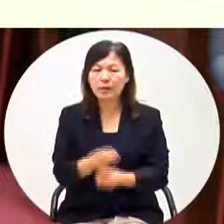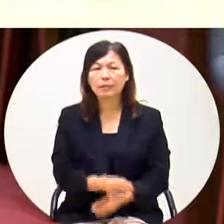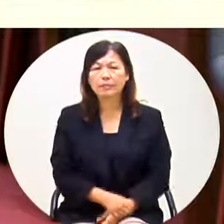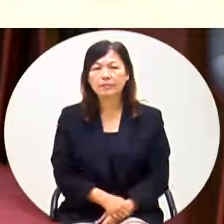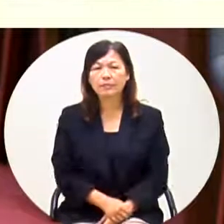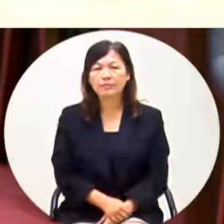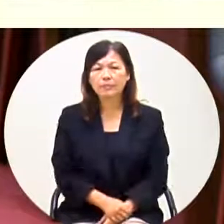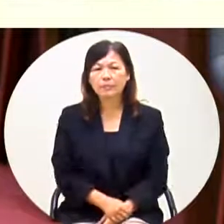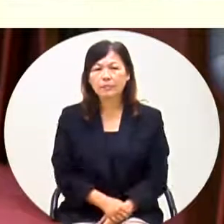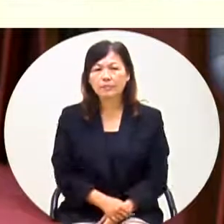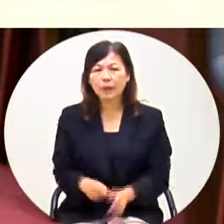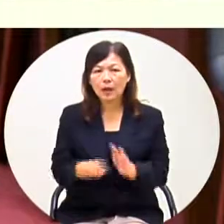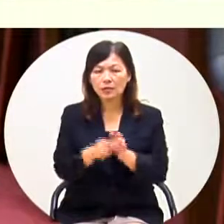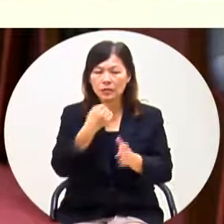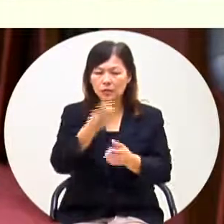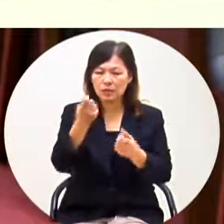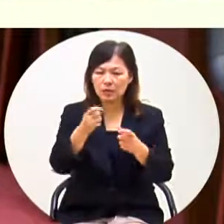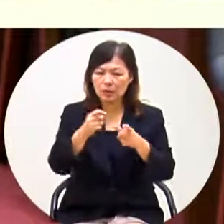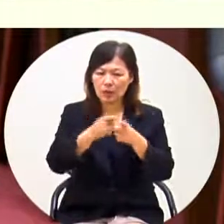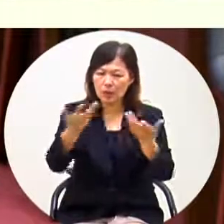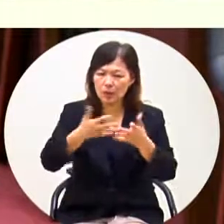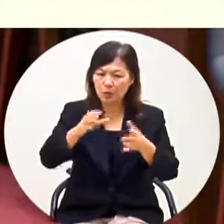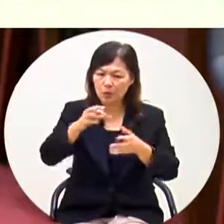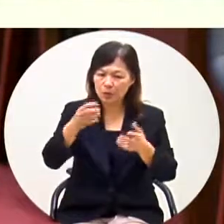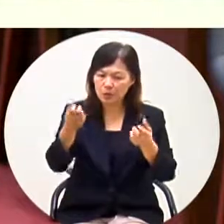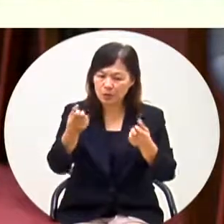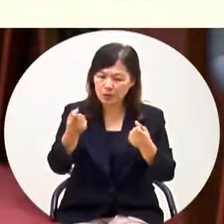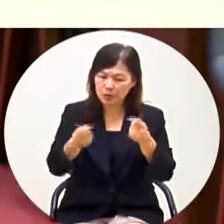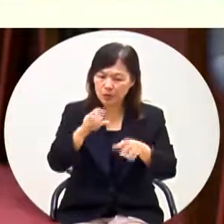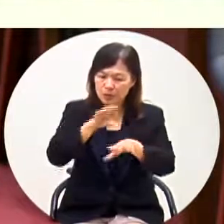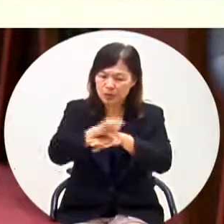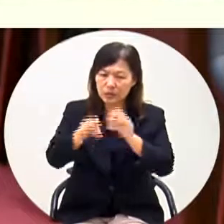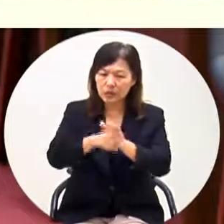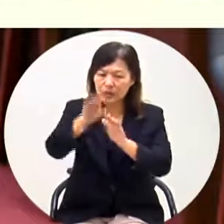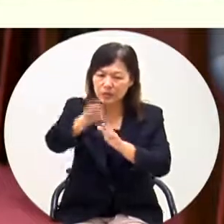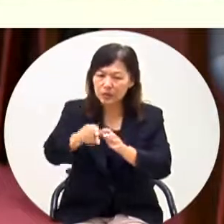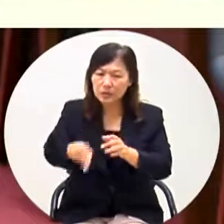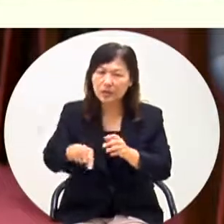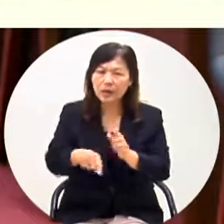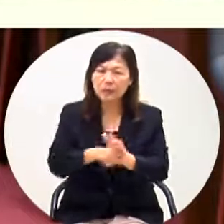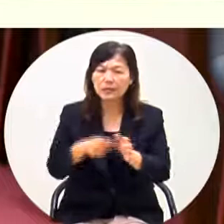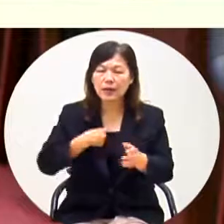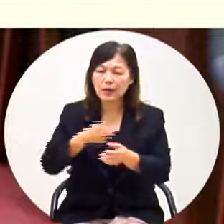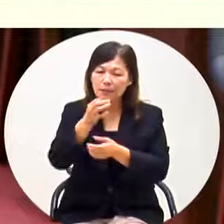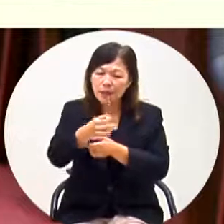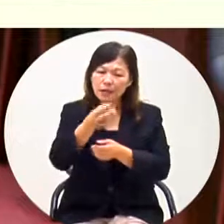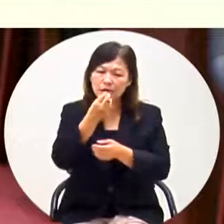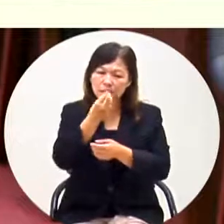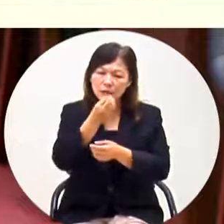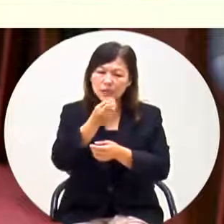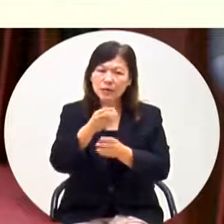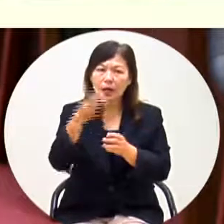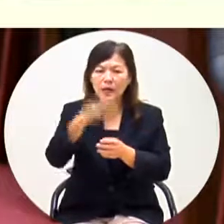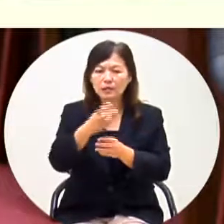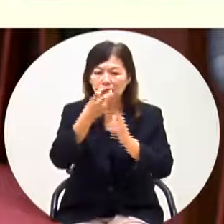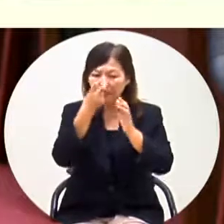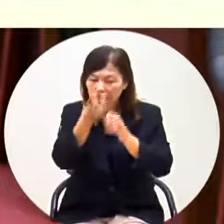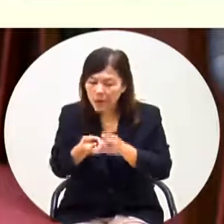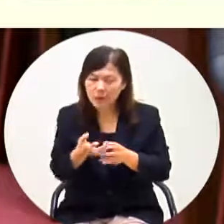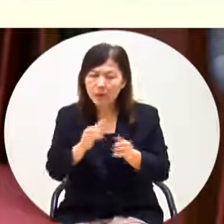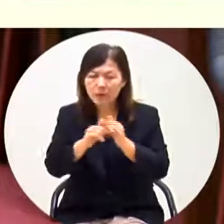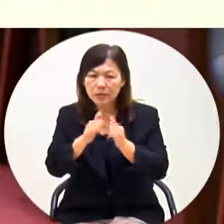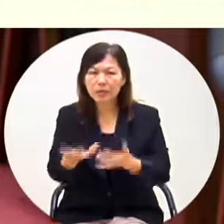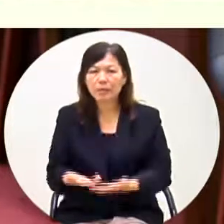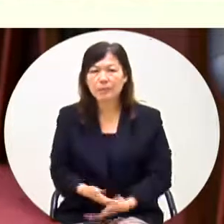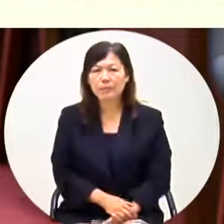车在这个地方，他想吃个小吃或是拜访一下民众，在这个地方违停